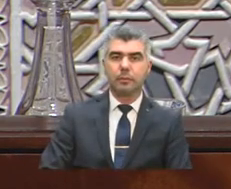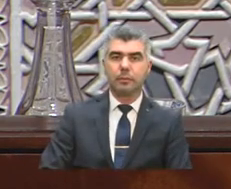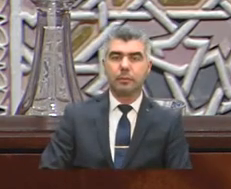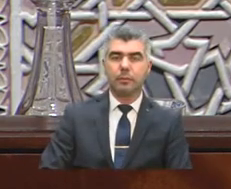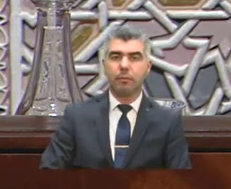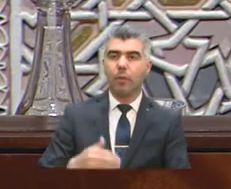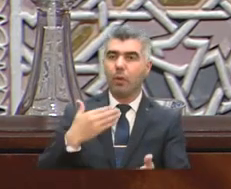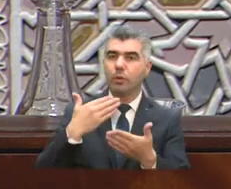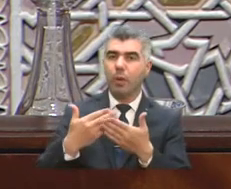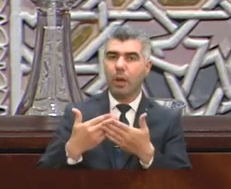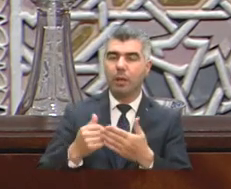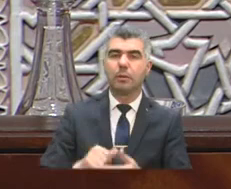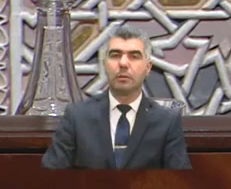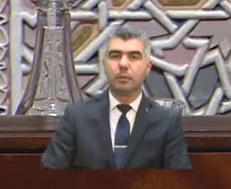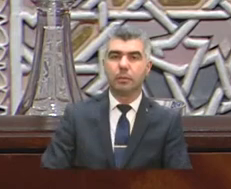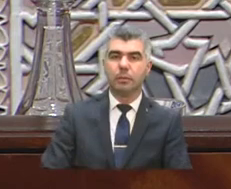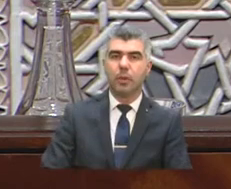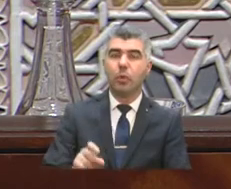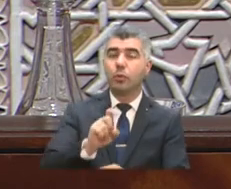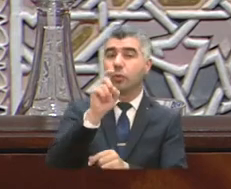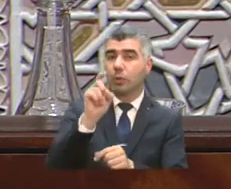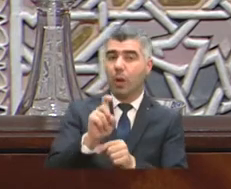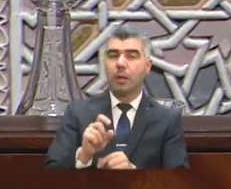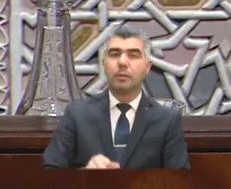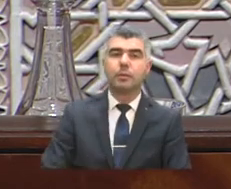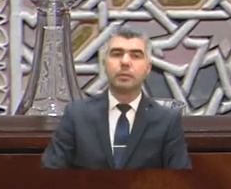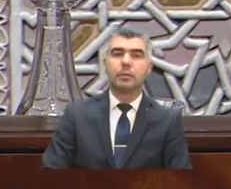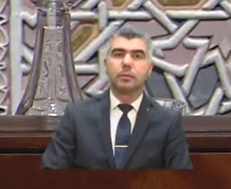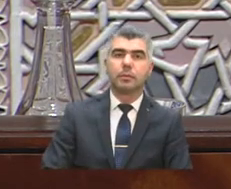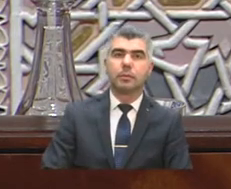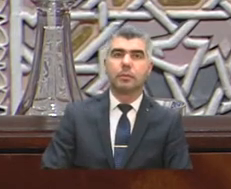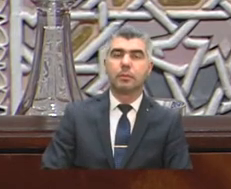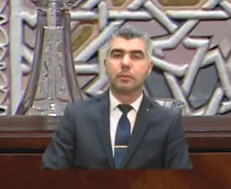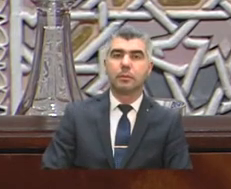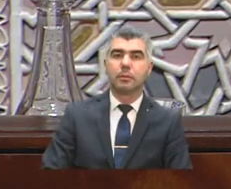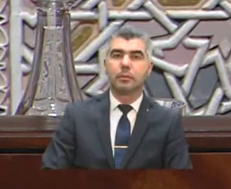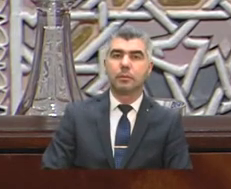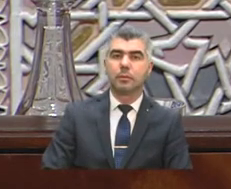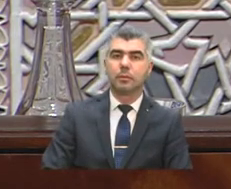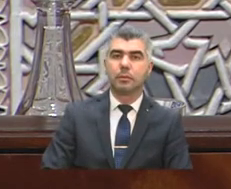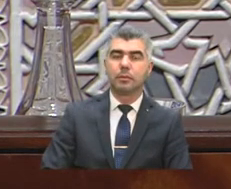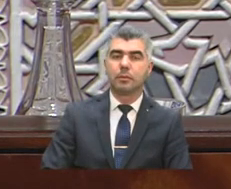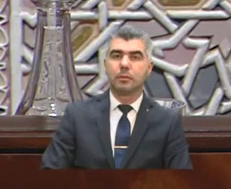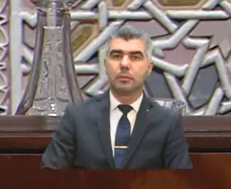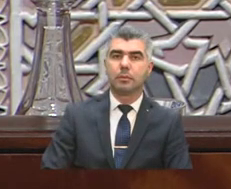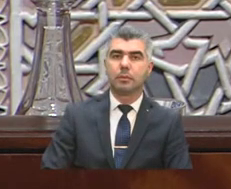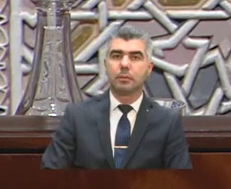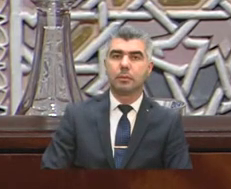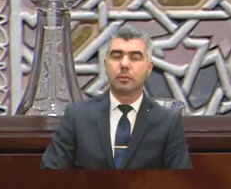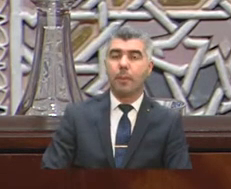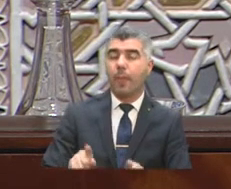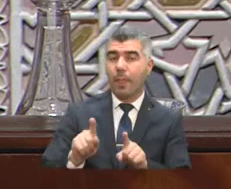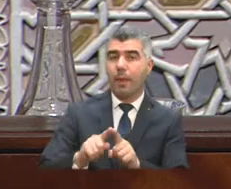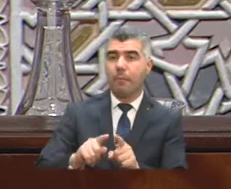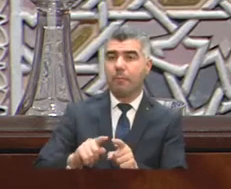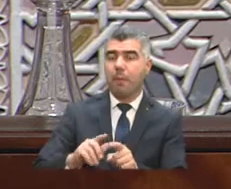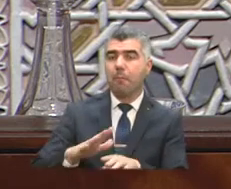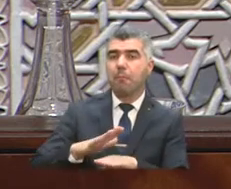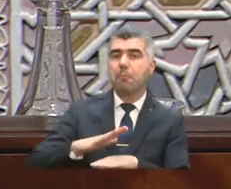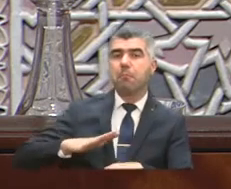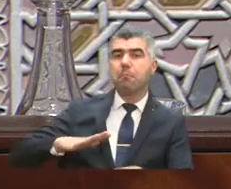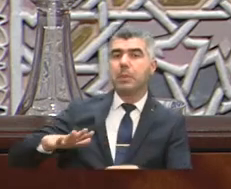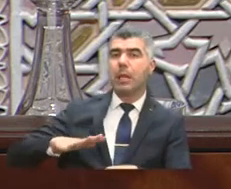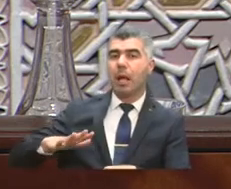شكرا سيد النائب، شكرا على هذا السؤال. بغيت نشير الى انه على صعيد المدن